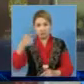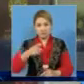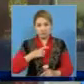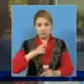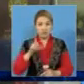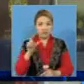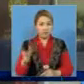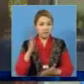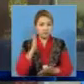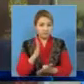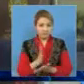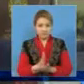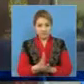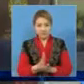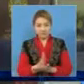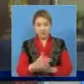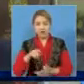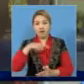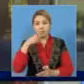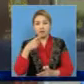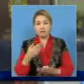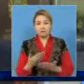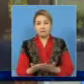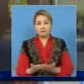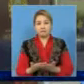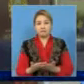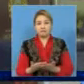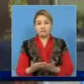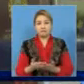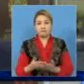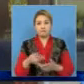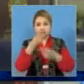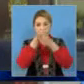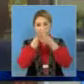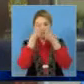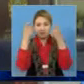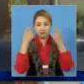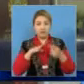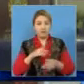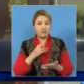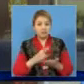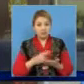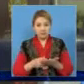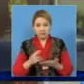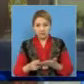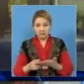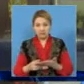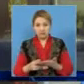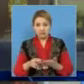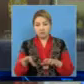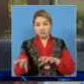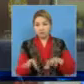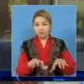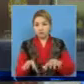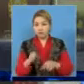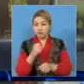бар. Олар енді осы айтқан жаңағы ақпараттары расталып, сыбайлас жемқорлық бойынша